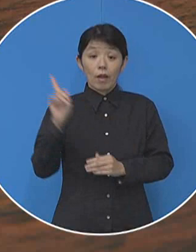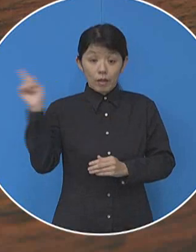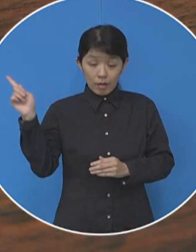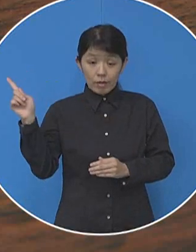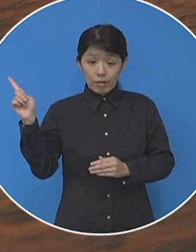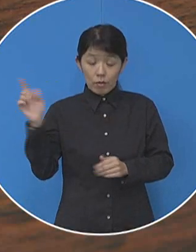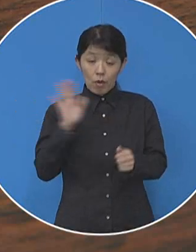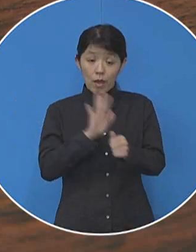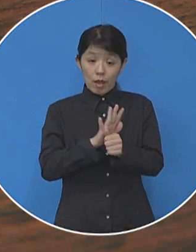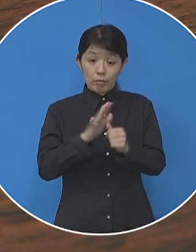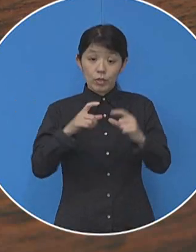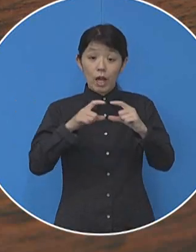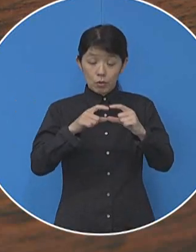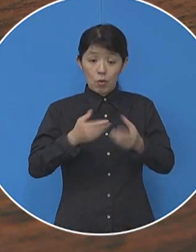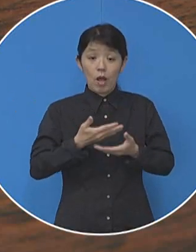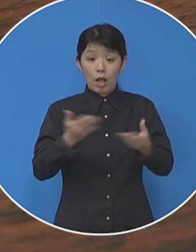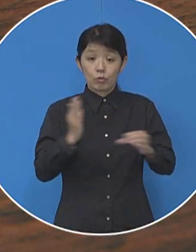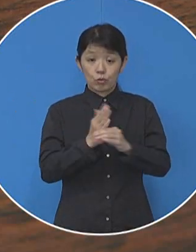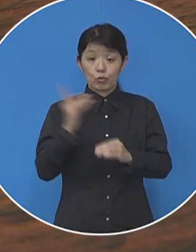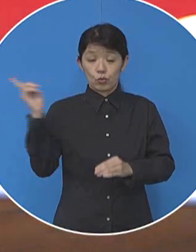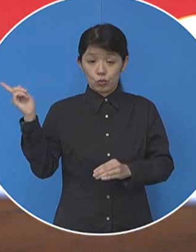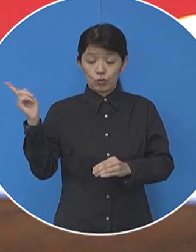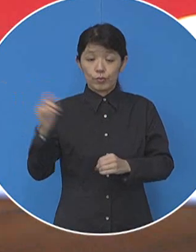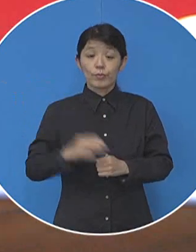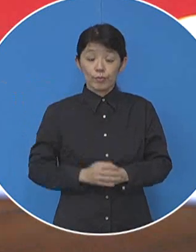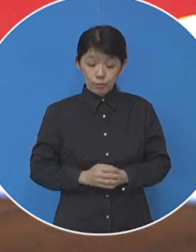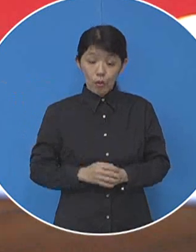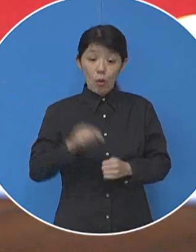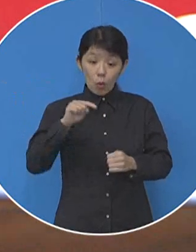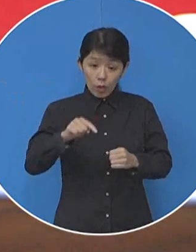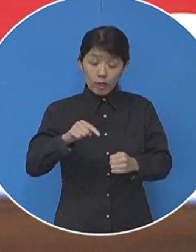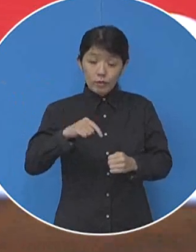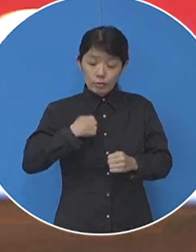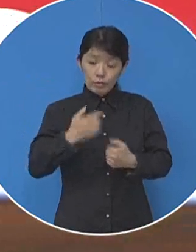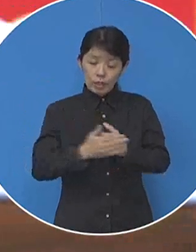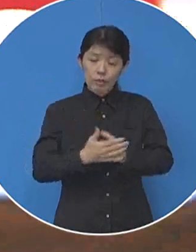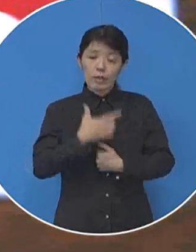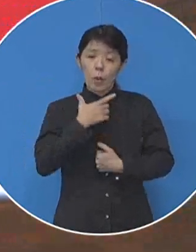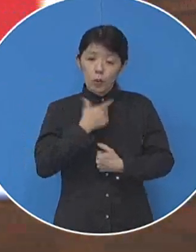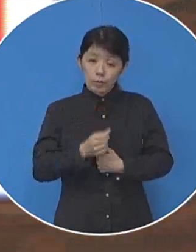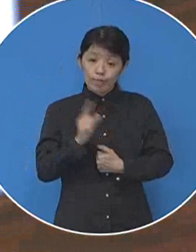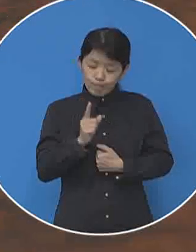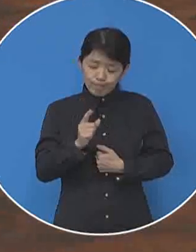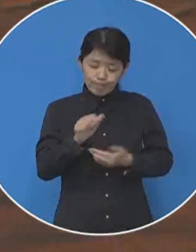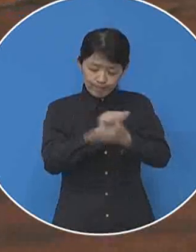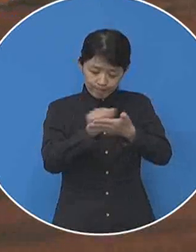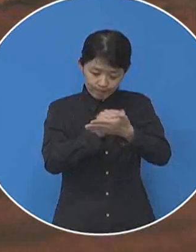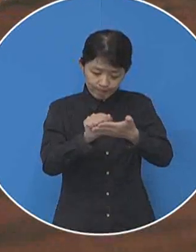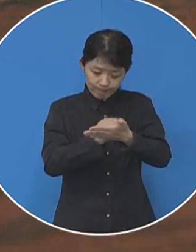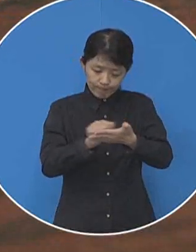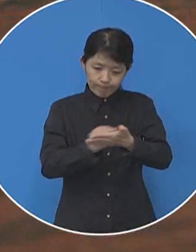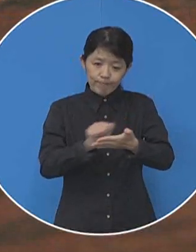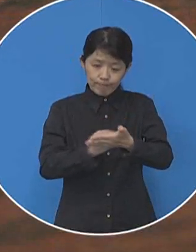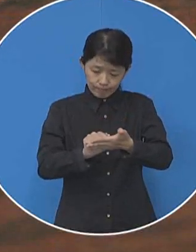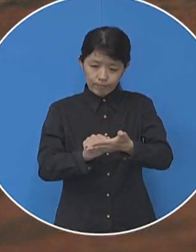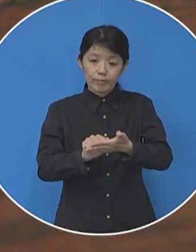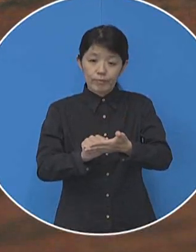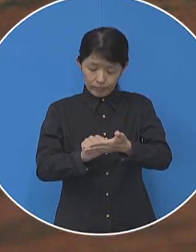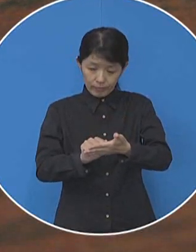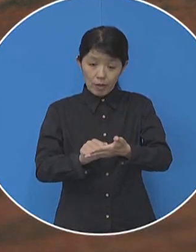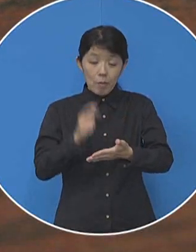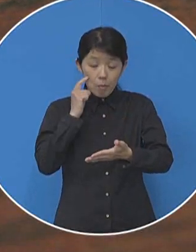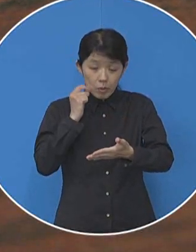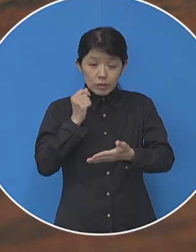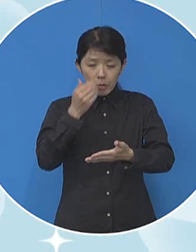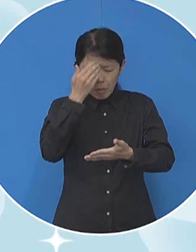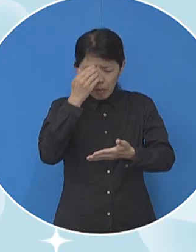在県ではヘルプカードを配布しています。ヘルプカードは事前に配慮してほしいことや手伝ってもらいたいことを